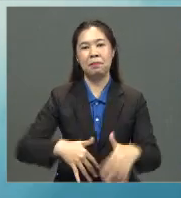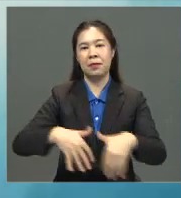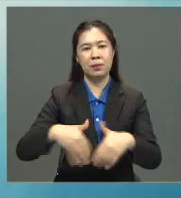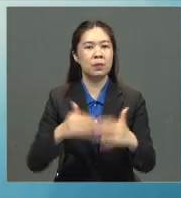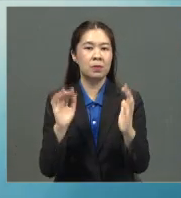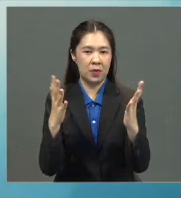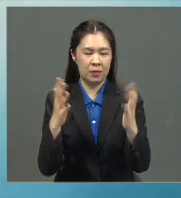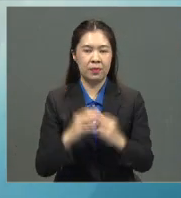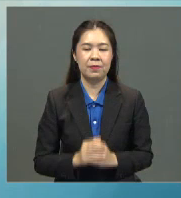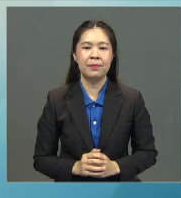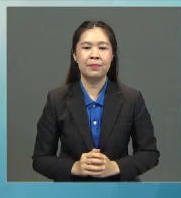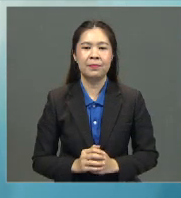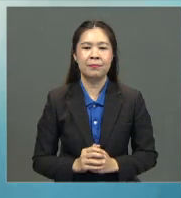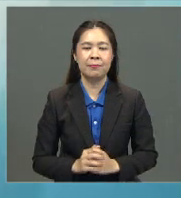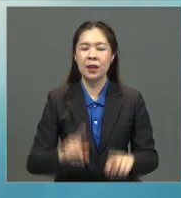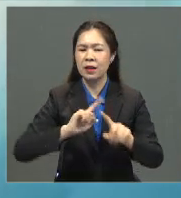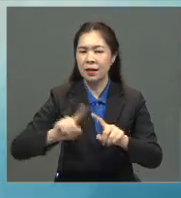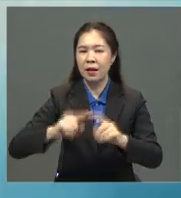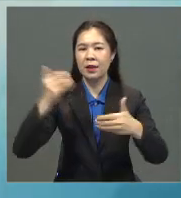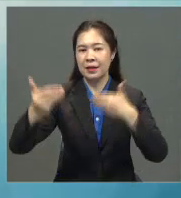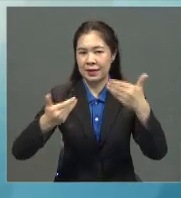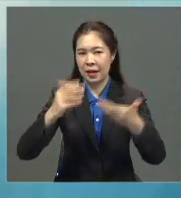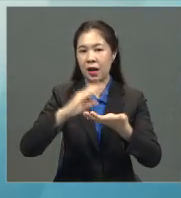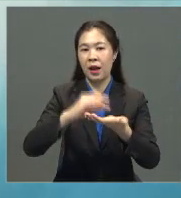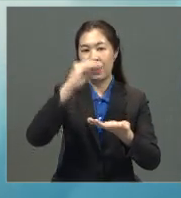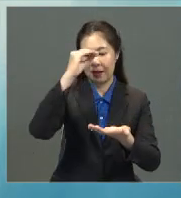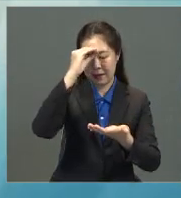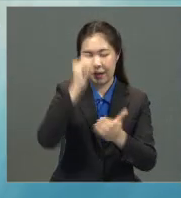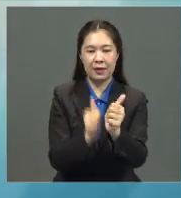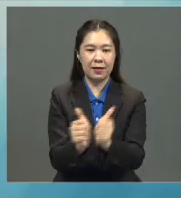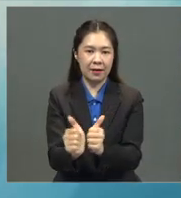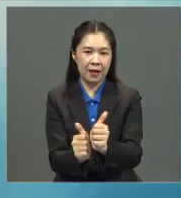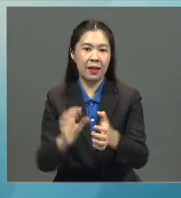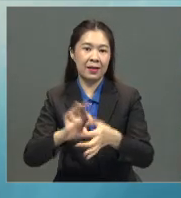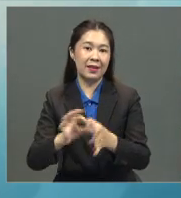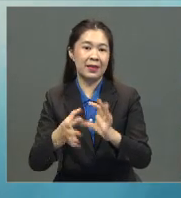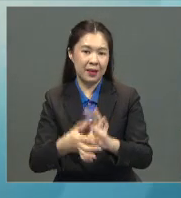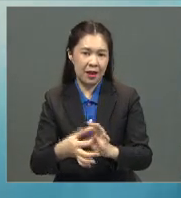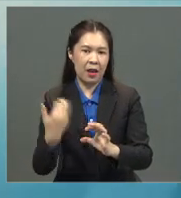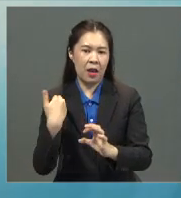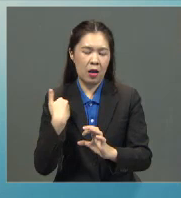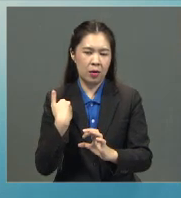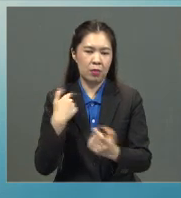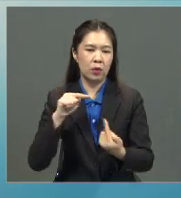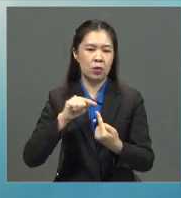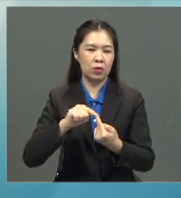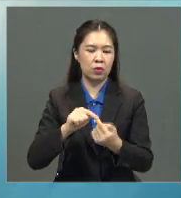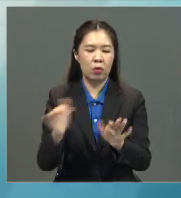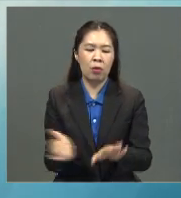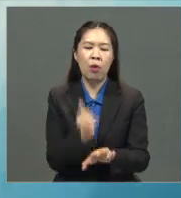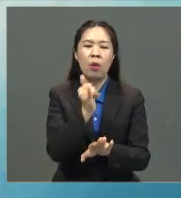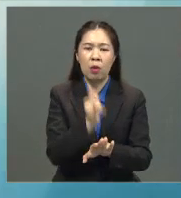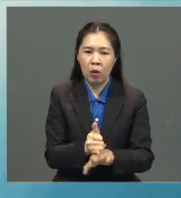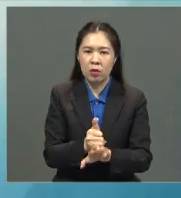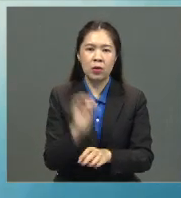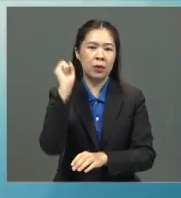ขณะที่กิจกรรมต่างๆเช่นการเปิดเรียนปกติการแข่งขันกีฬาแบบมีผู้ชมการขนส่งเต็มความจุทั้ง